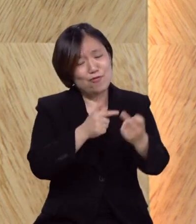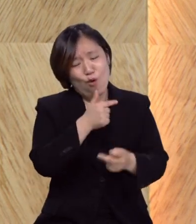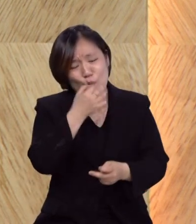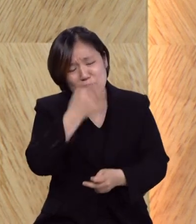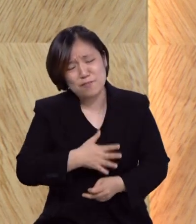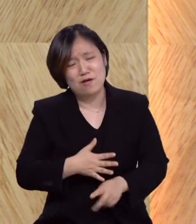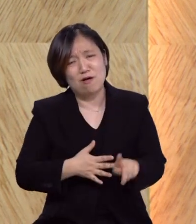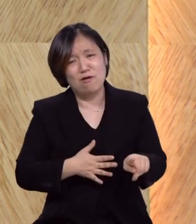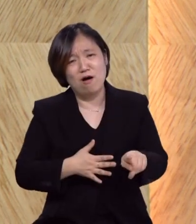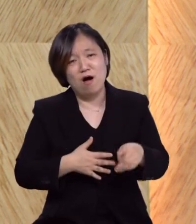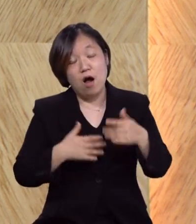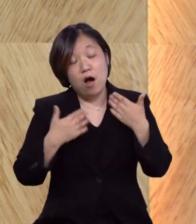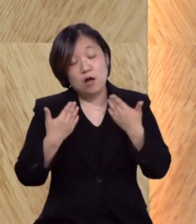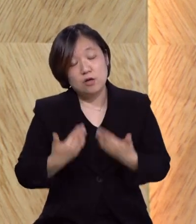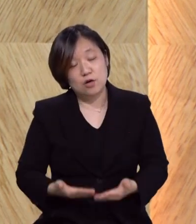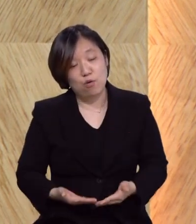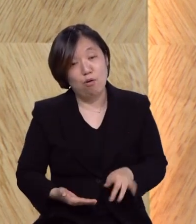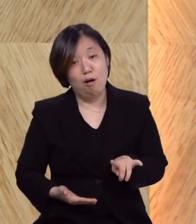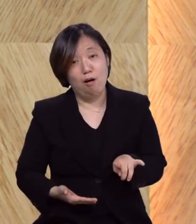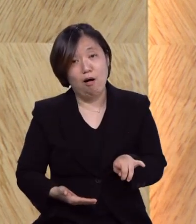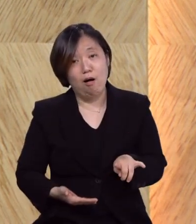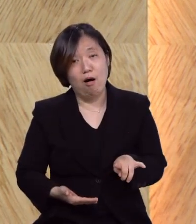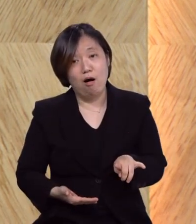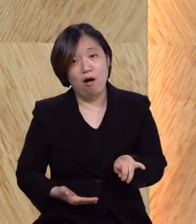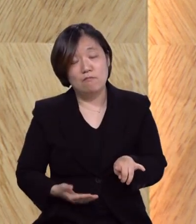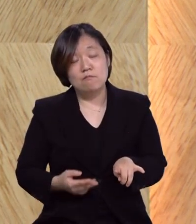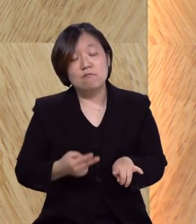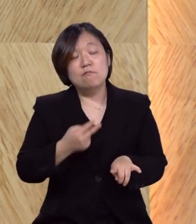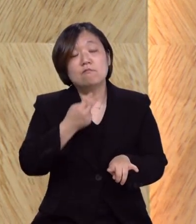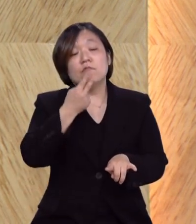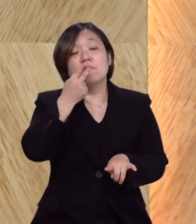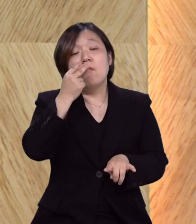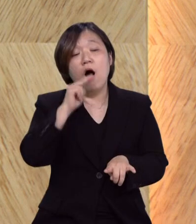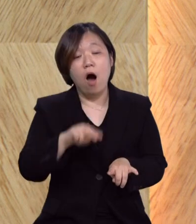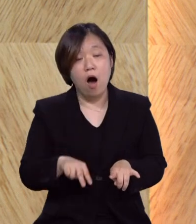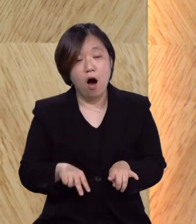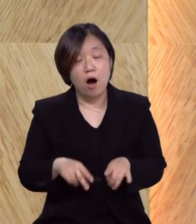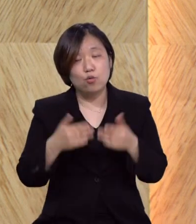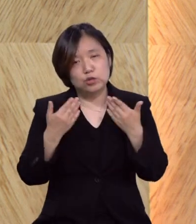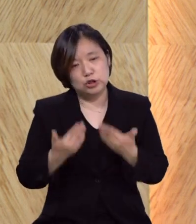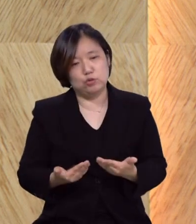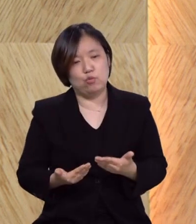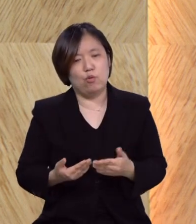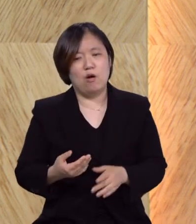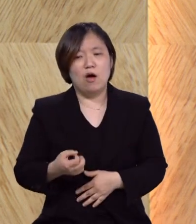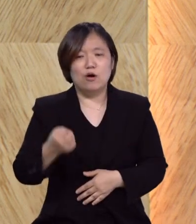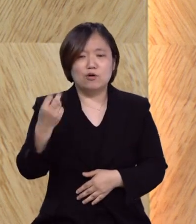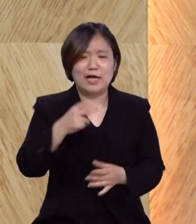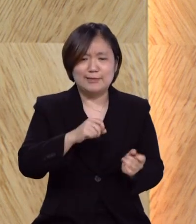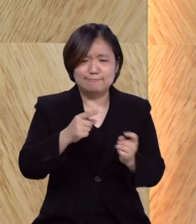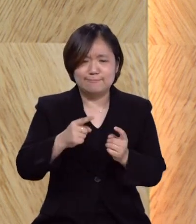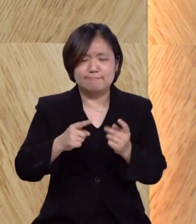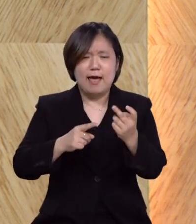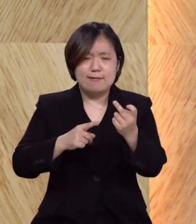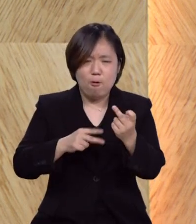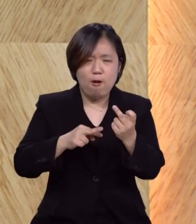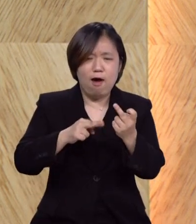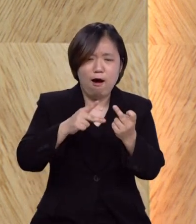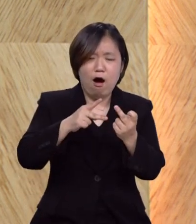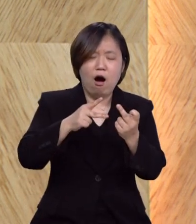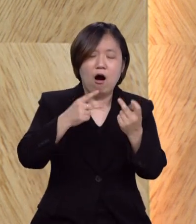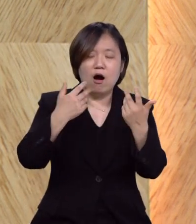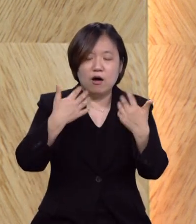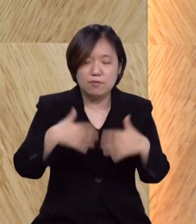자빠져 가지고 누워 가지고 겨우 숨 돌린 뒤에 올라가다가 또 지쳐서 쓰러지고 올라가다